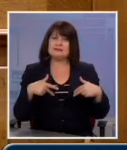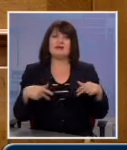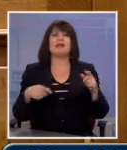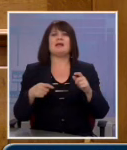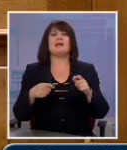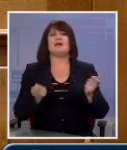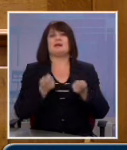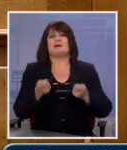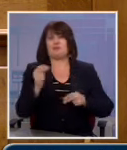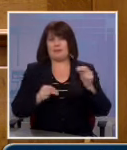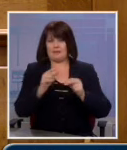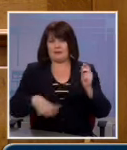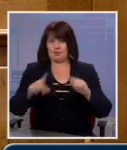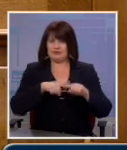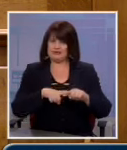διενέργεια δημοψηφίσματος